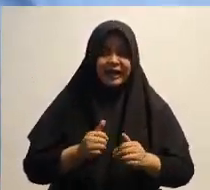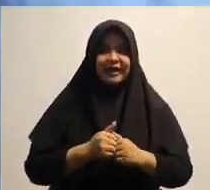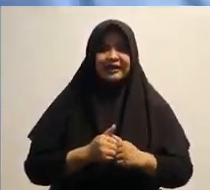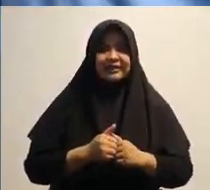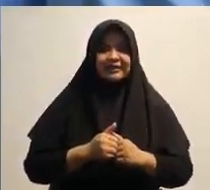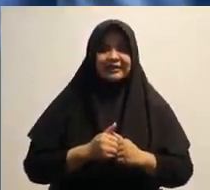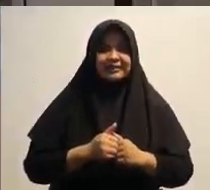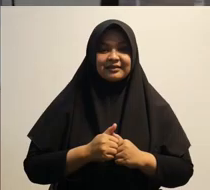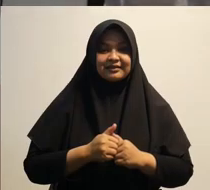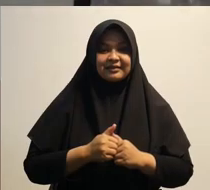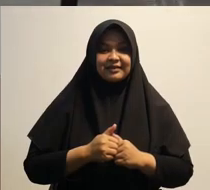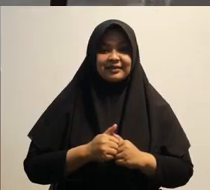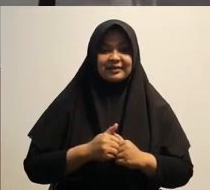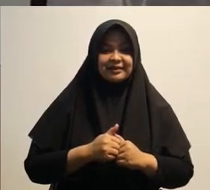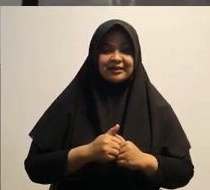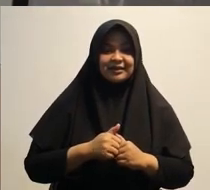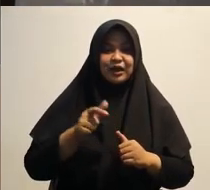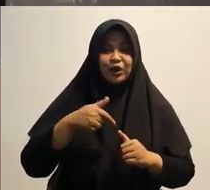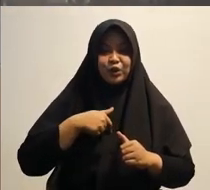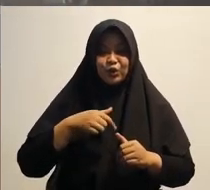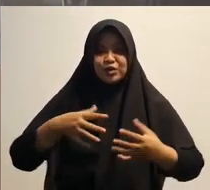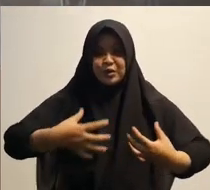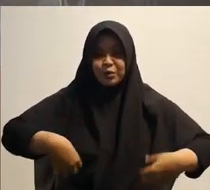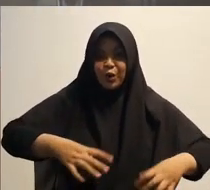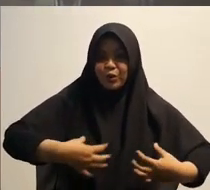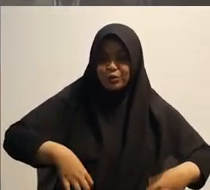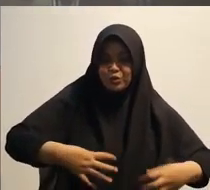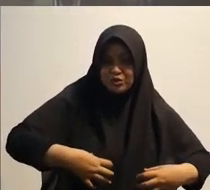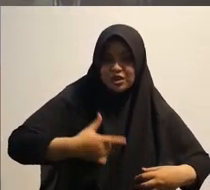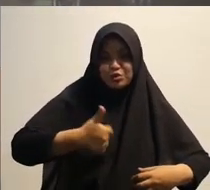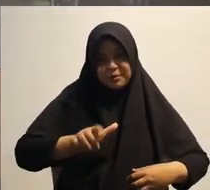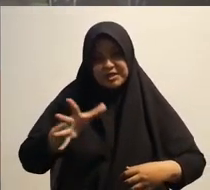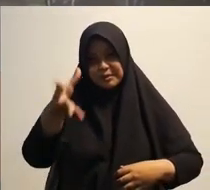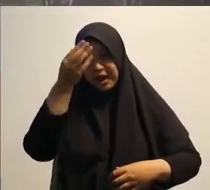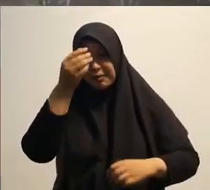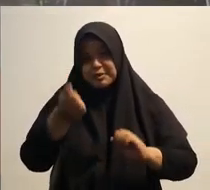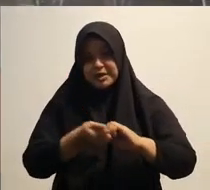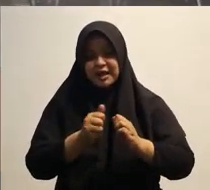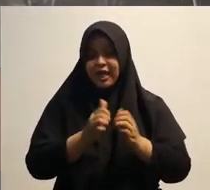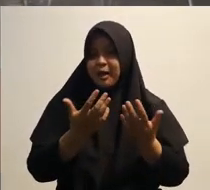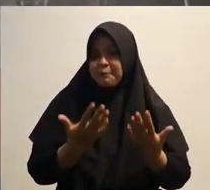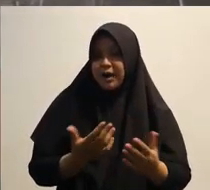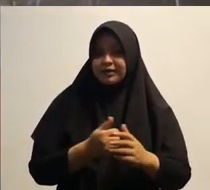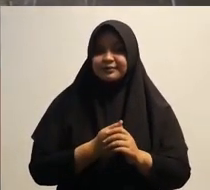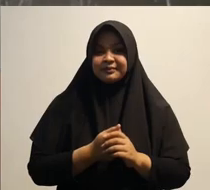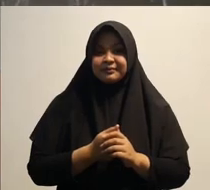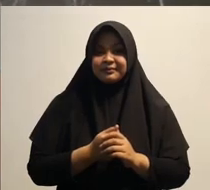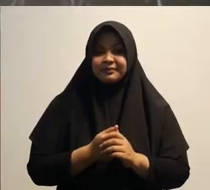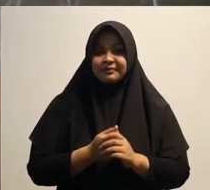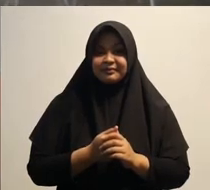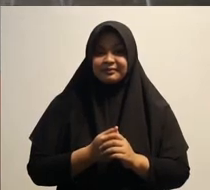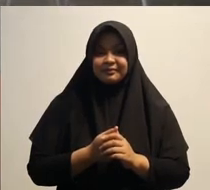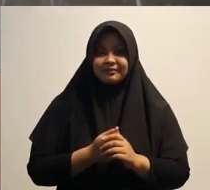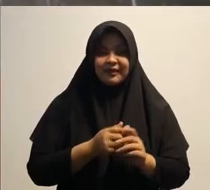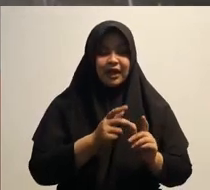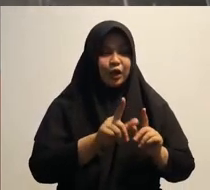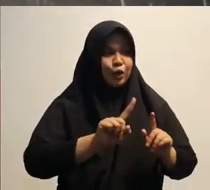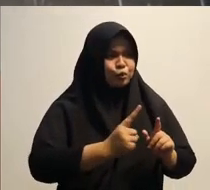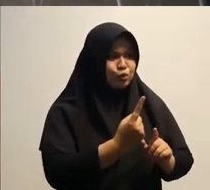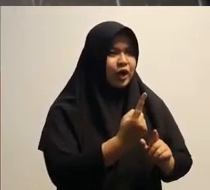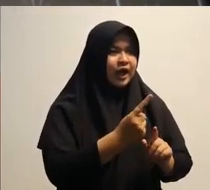harapannya juga kesehatan reproduksinya juga bisa memahami. Untuk layanan inklusinya sendiri